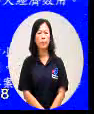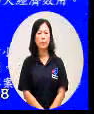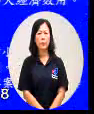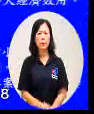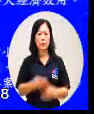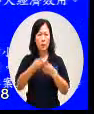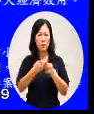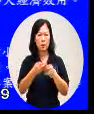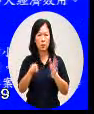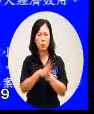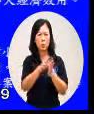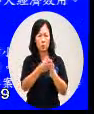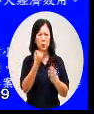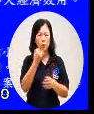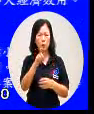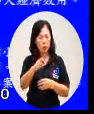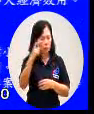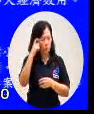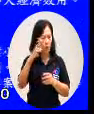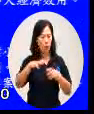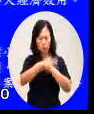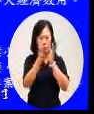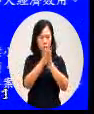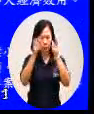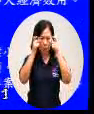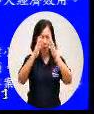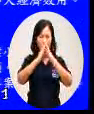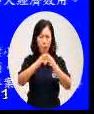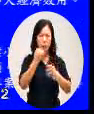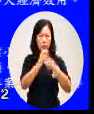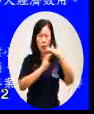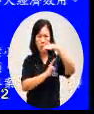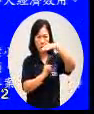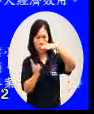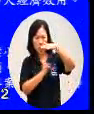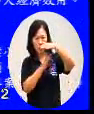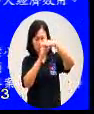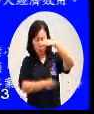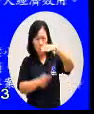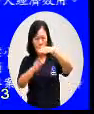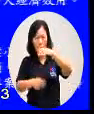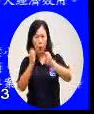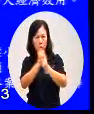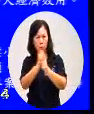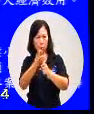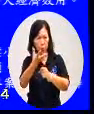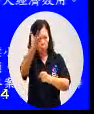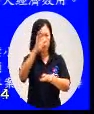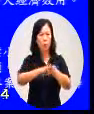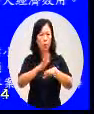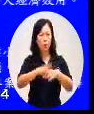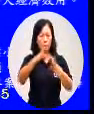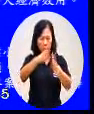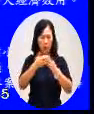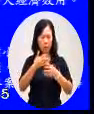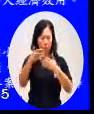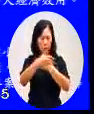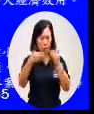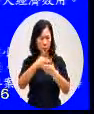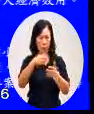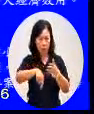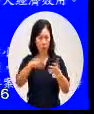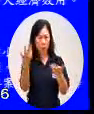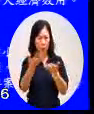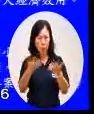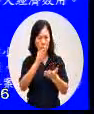哈，我想按专区的。高价梁柱现在越来越多，为了解决交通问题，高价梁柱